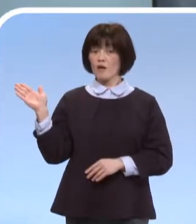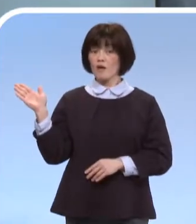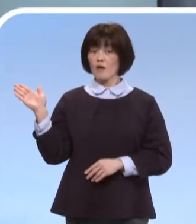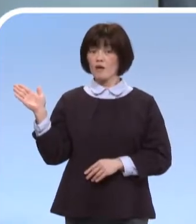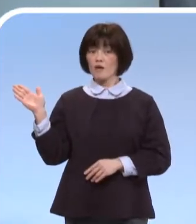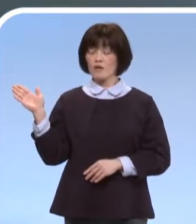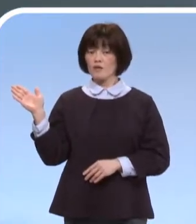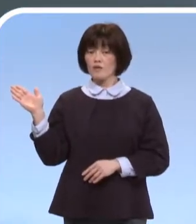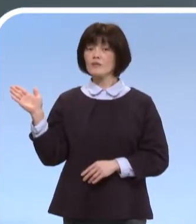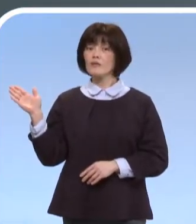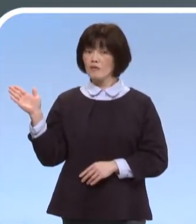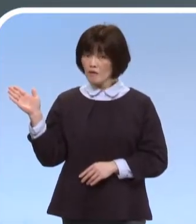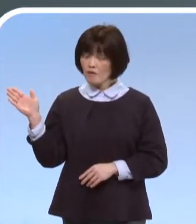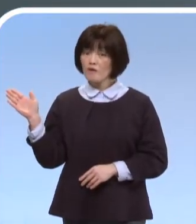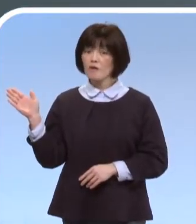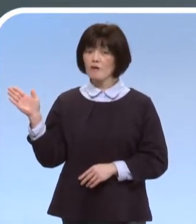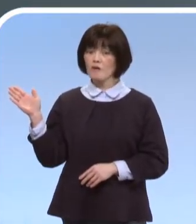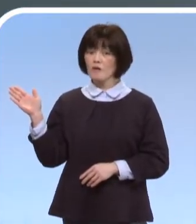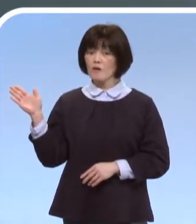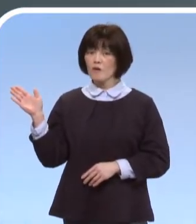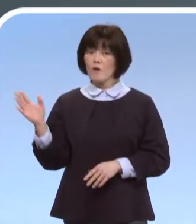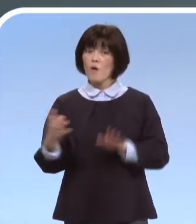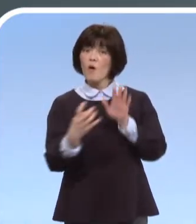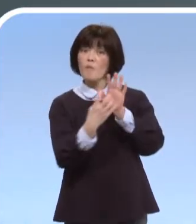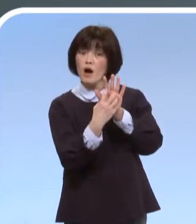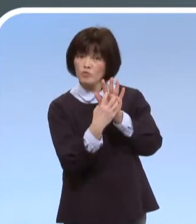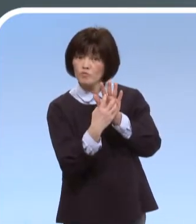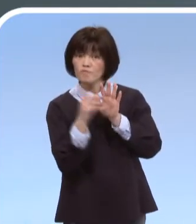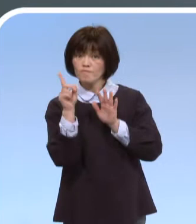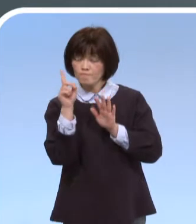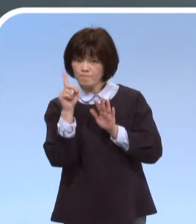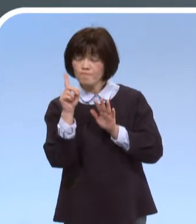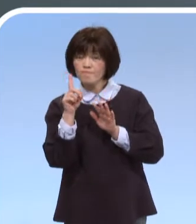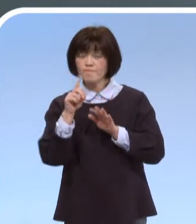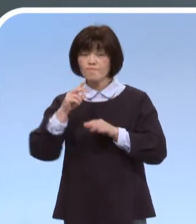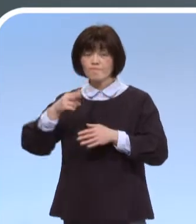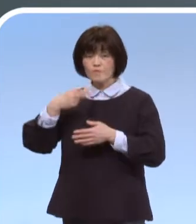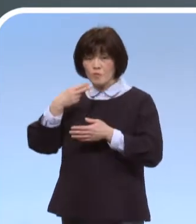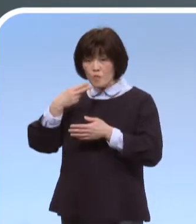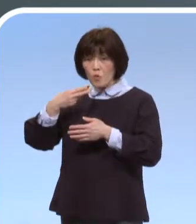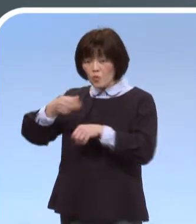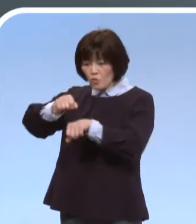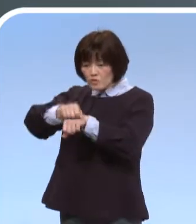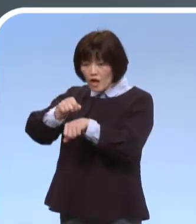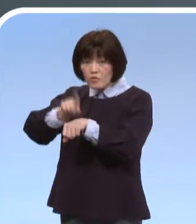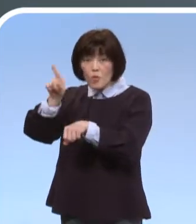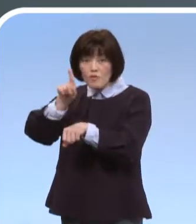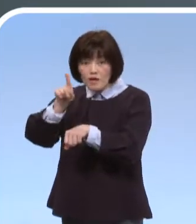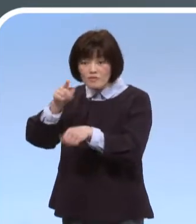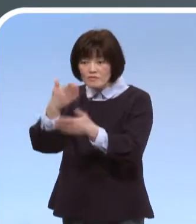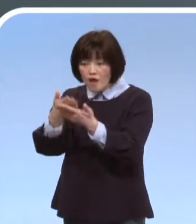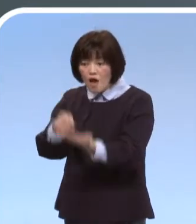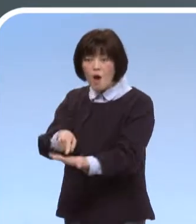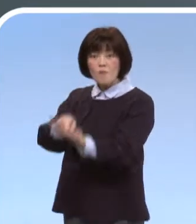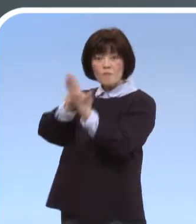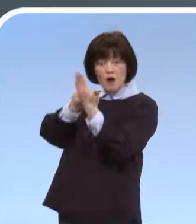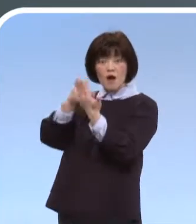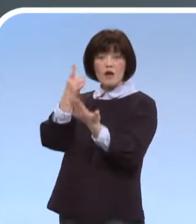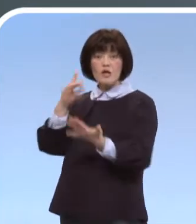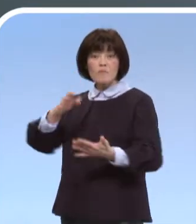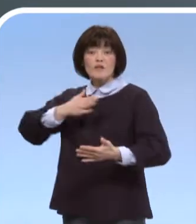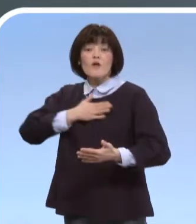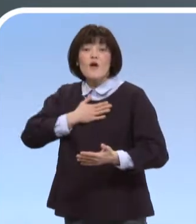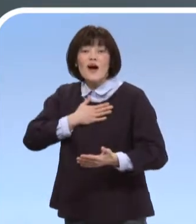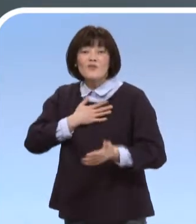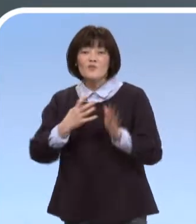フードピクトの、 このマークですか？ はい、 はいはいはい。 食材を分かりやすく絵文字で表示したピクト